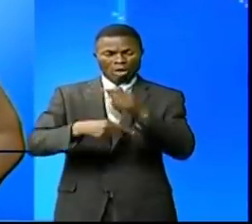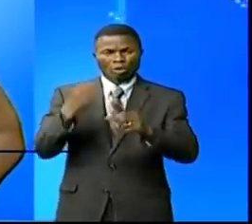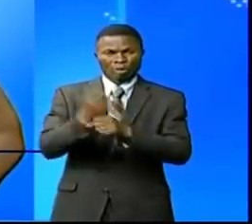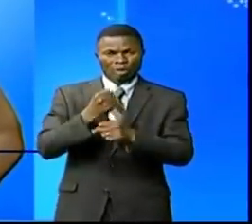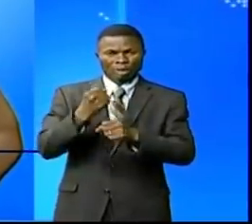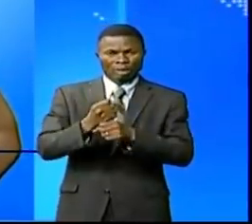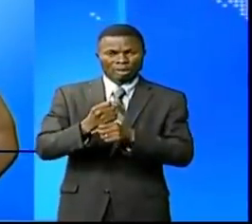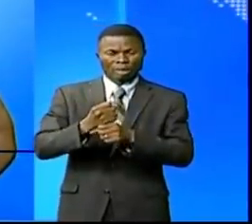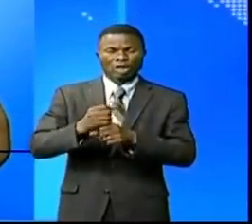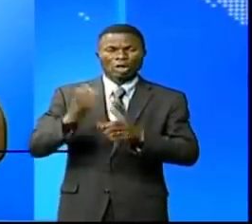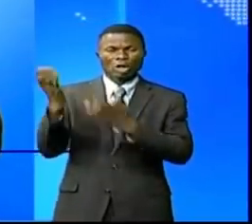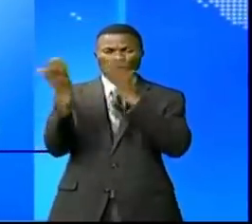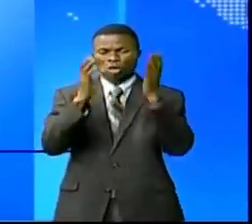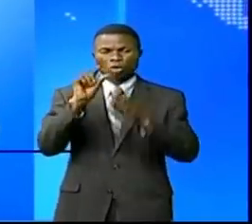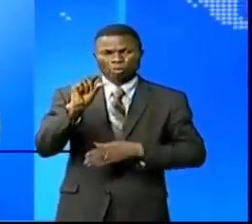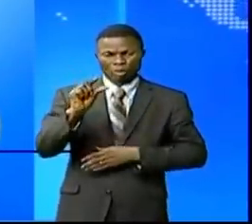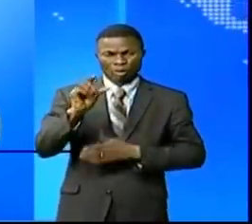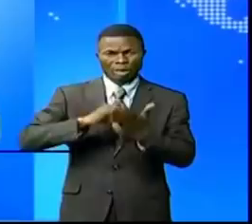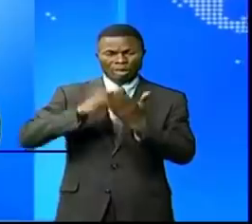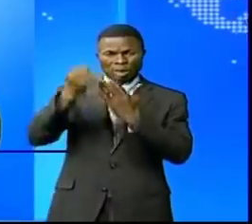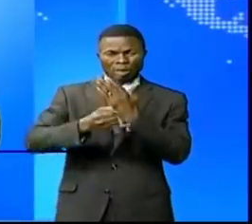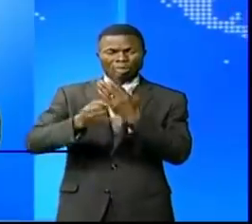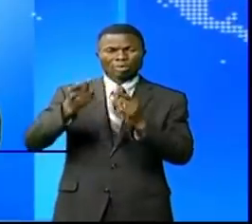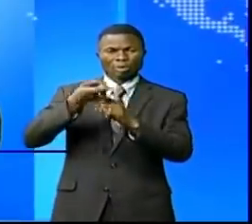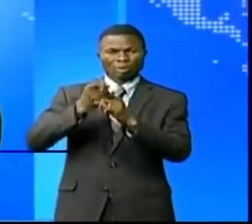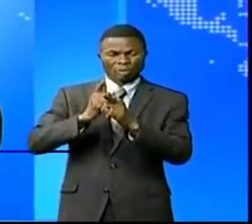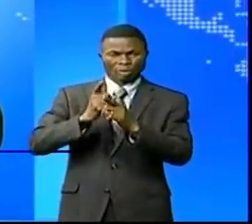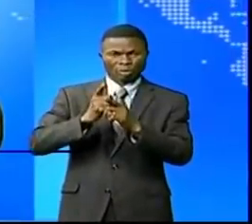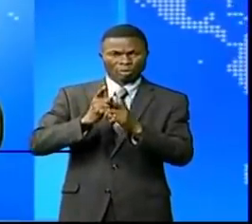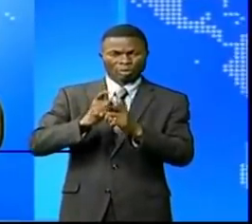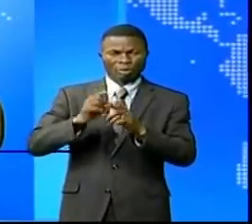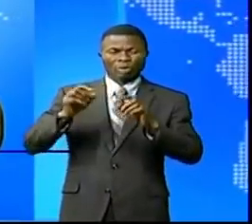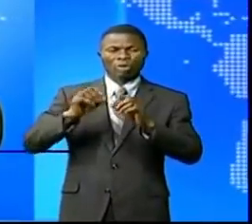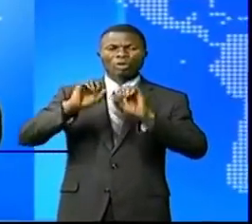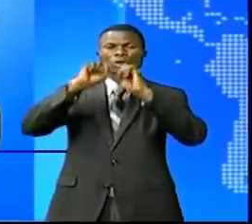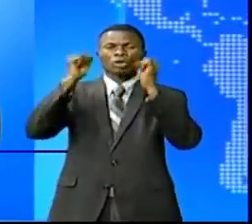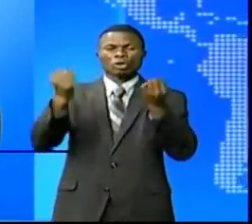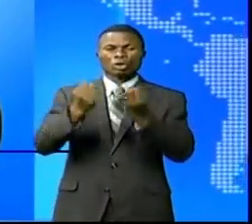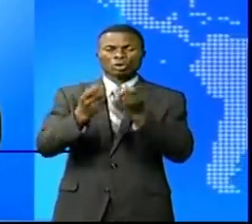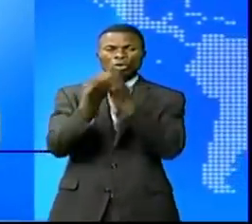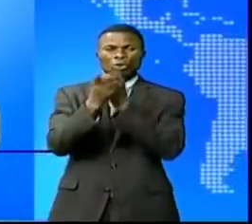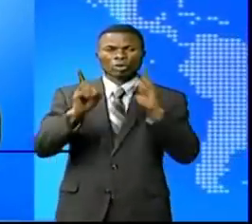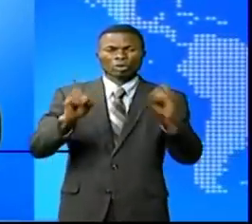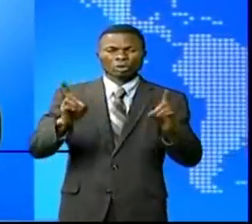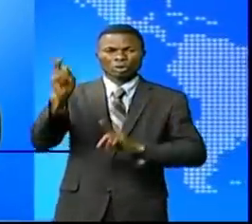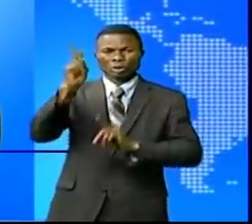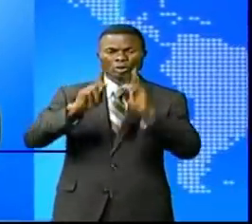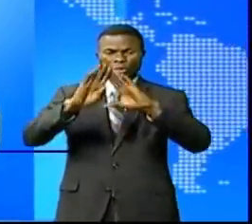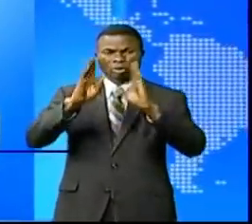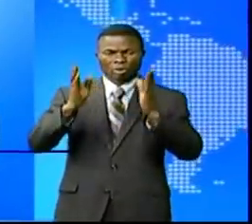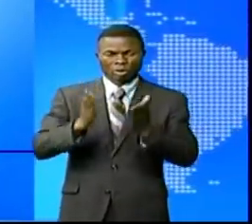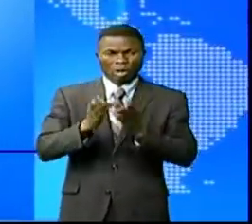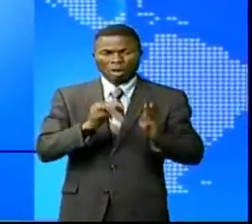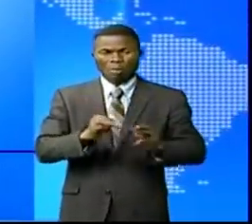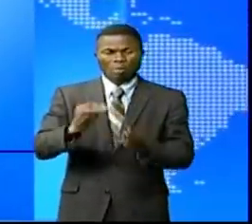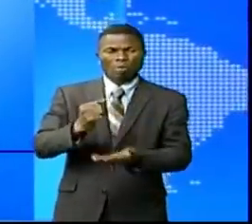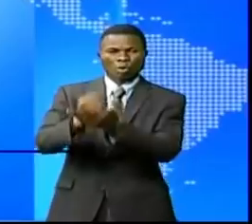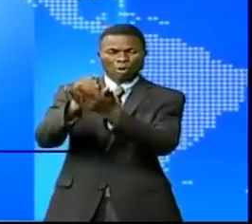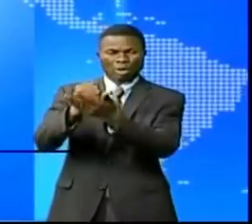leur petit commerce. Un projet initié par le Social et Démocratie pour le Peuple, une façon